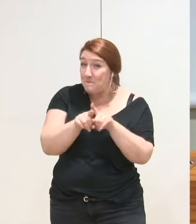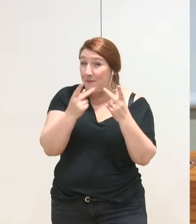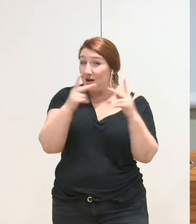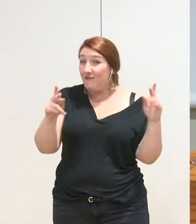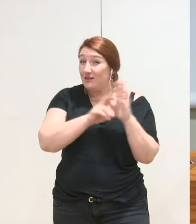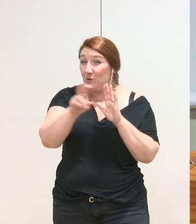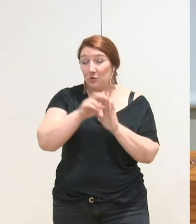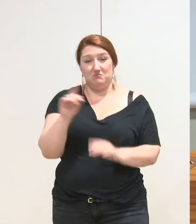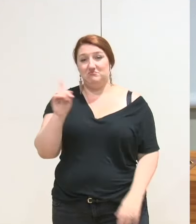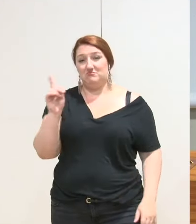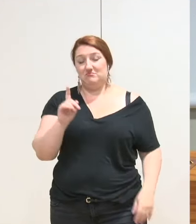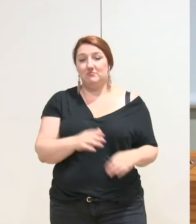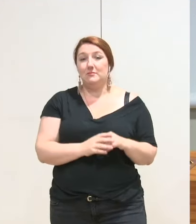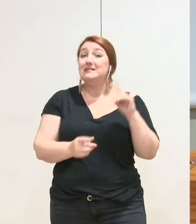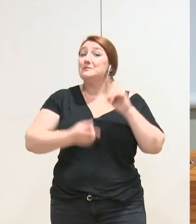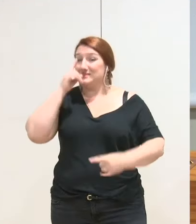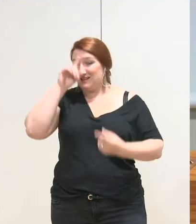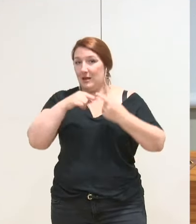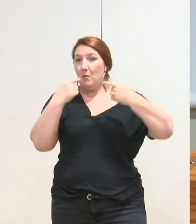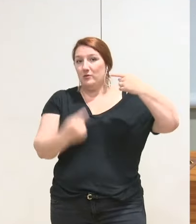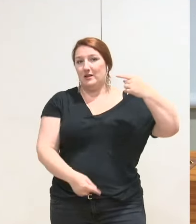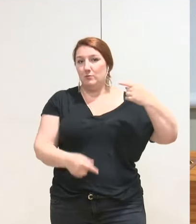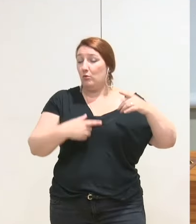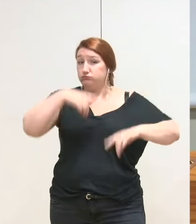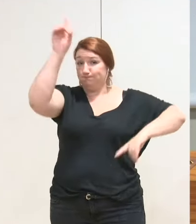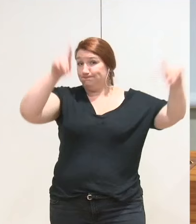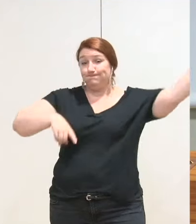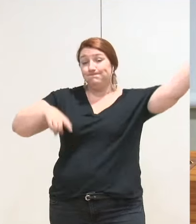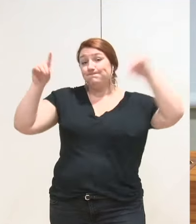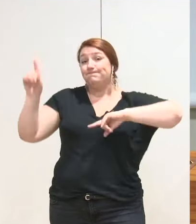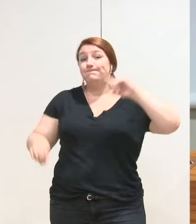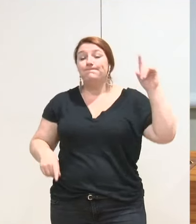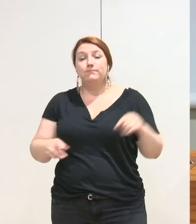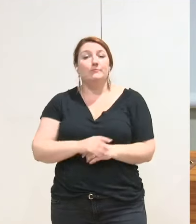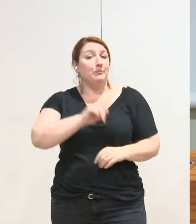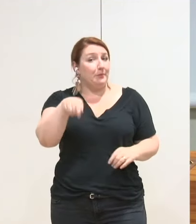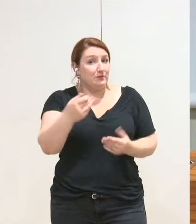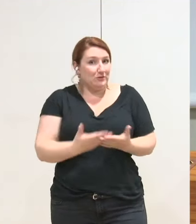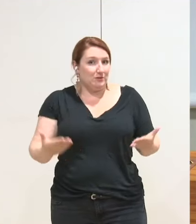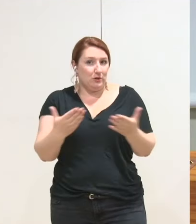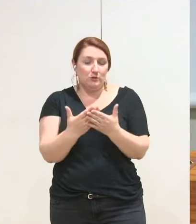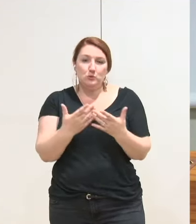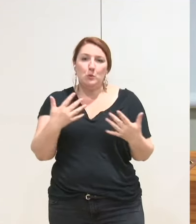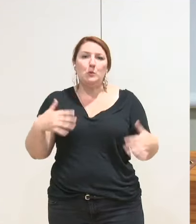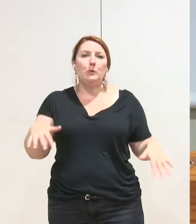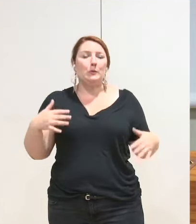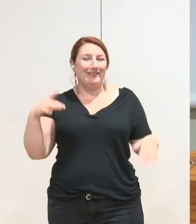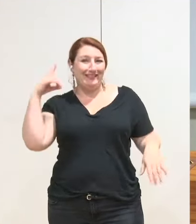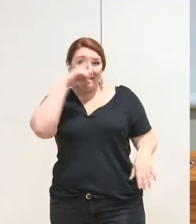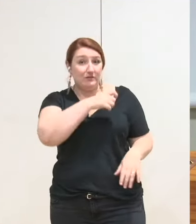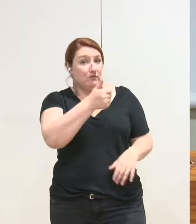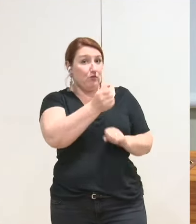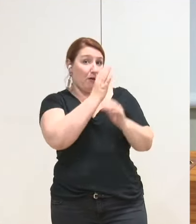particulier en matière d'endettement et que malgré la situation très tendue que vous-même d'ailleurs avez décrit